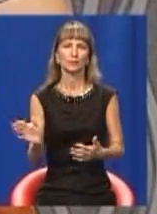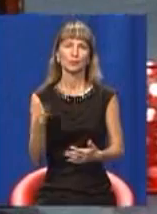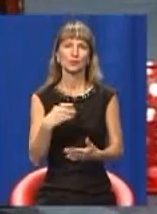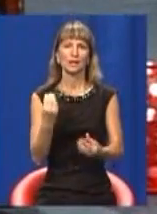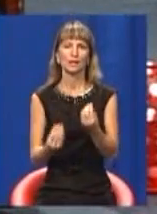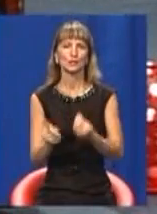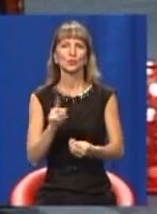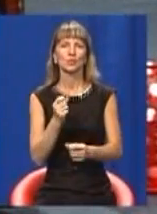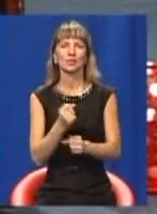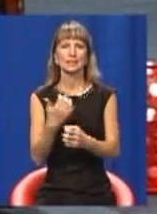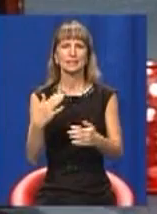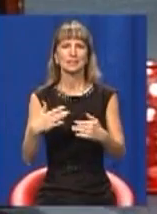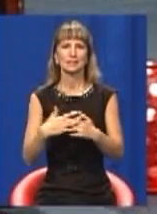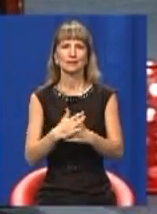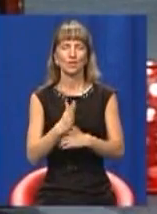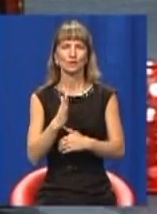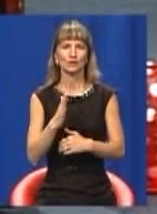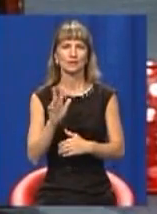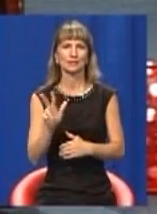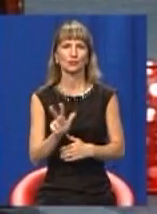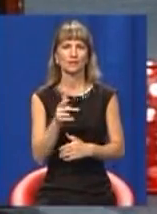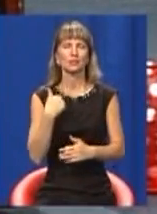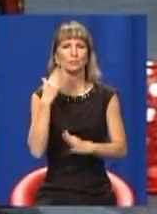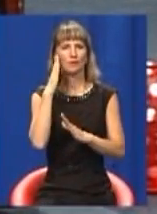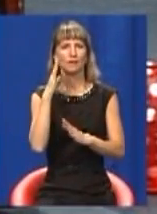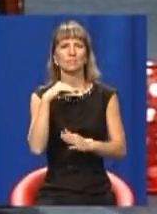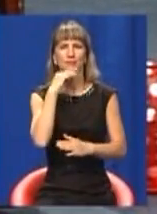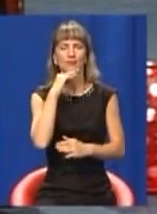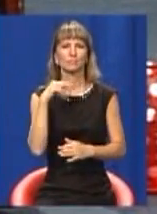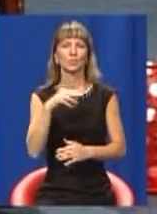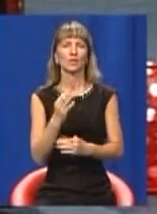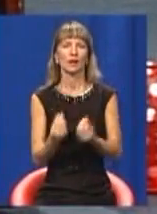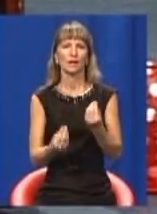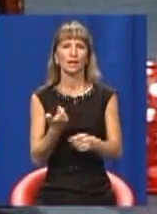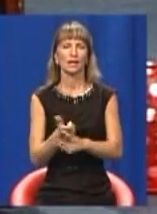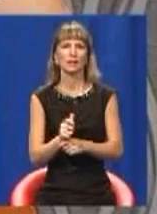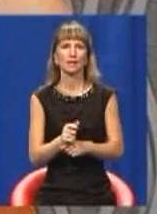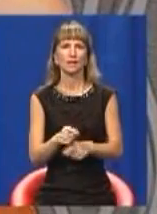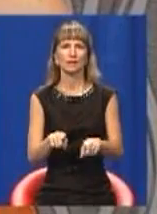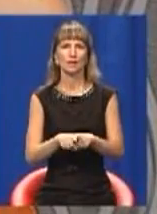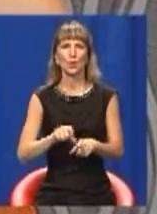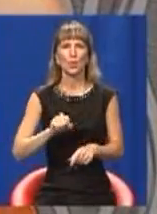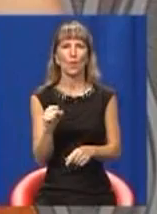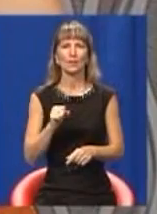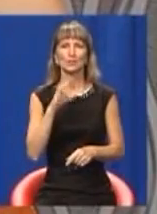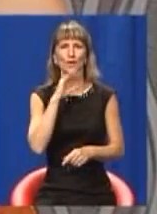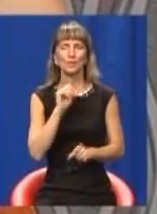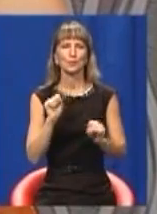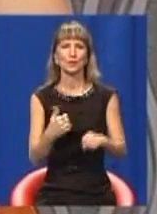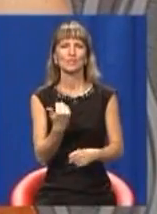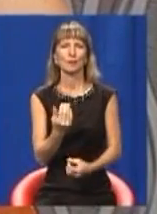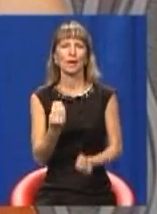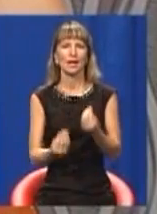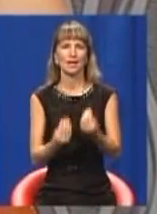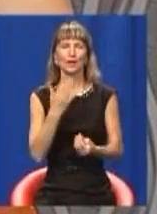гратися. Щось десь посеред ночі, да, 3 години, я виспався, пішли гратися. Насправді, мені здається, це дуже-дуже така товариська собака, яка може з вами